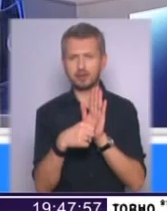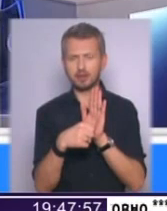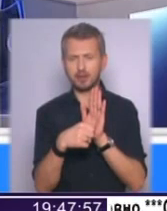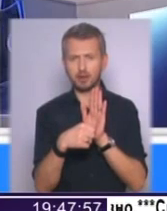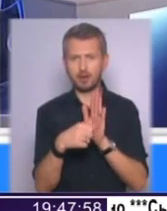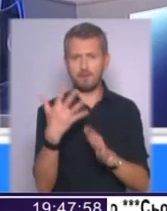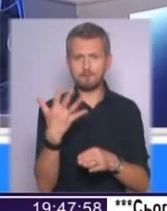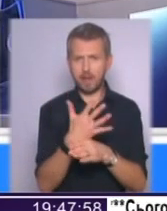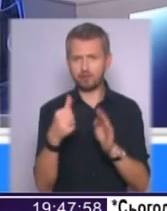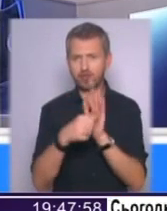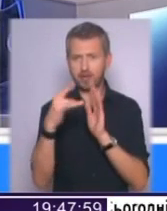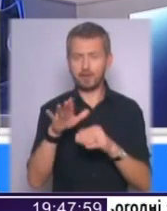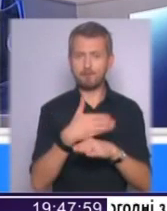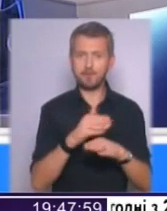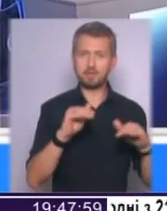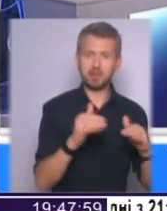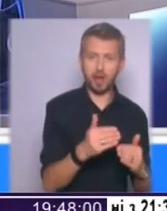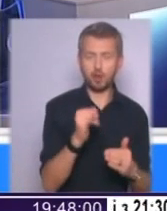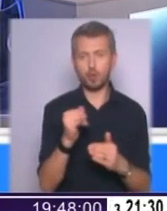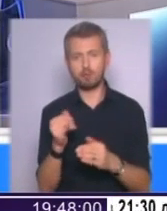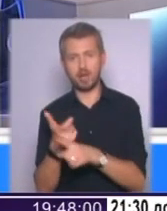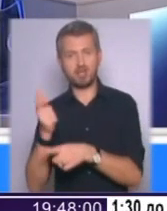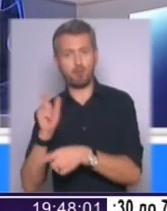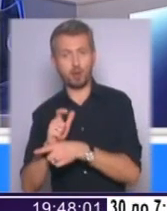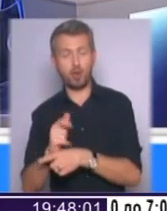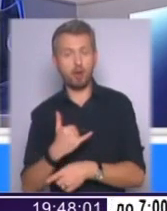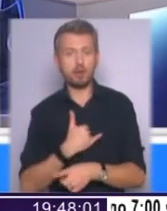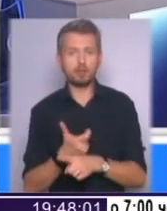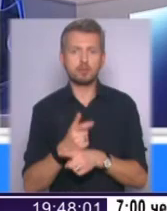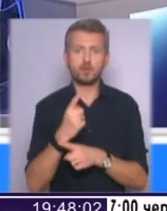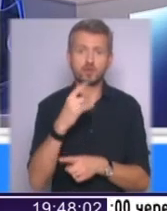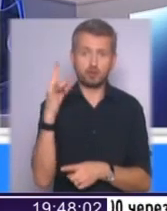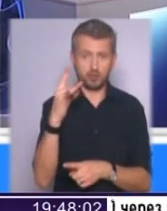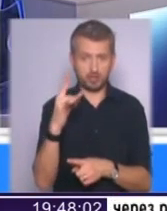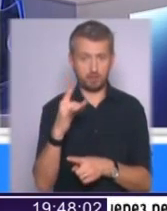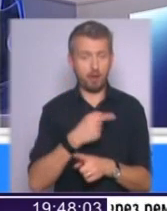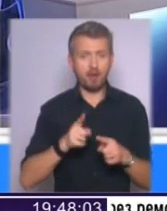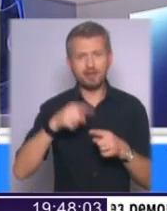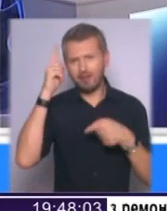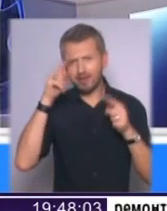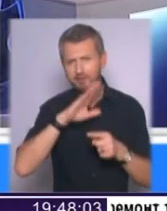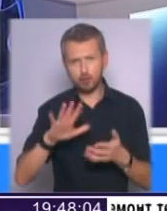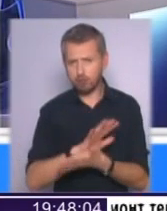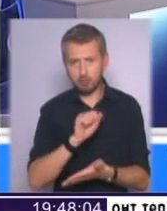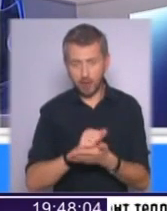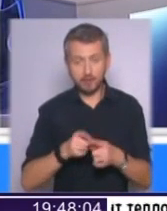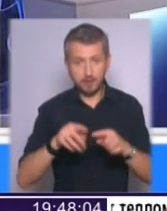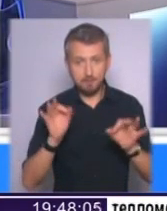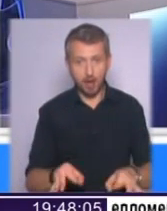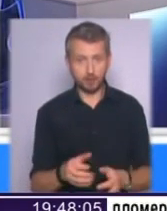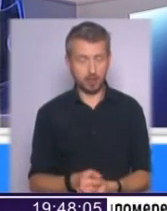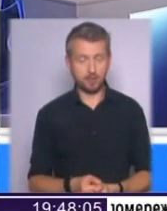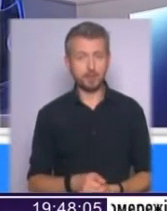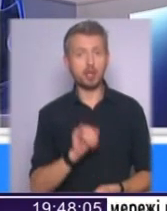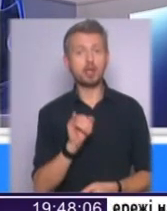мінімальною, а у нас до 100 доходить. І це не видумки преси, це дійсно, це правда. І, до